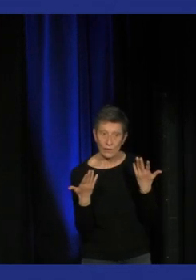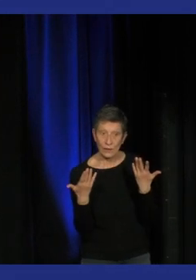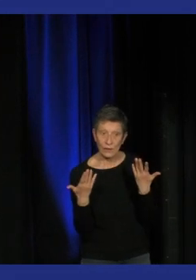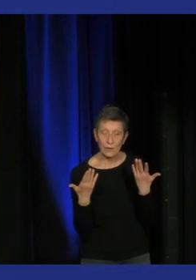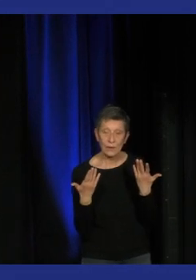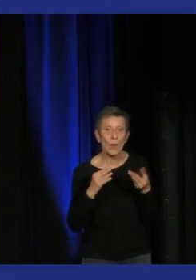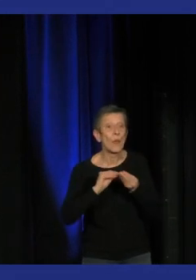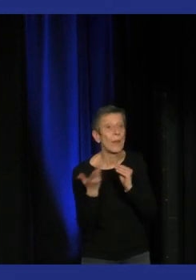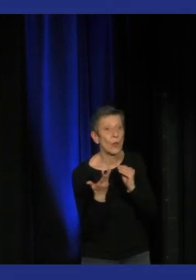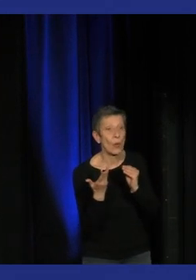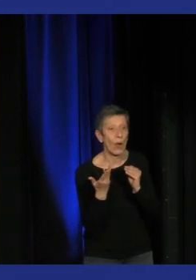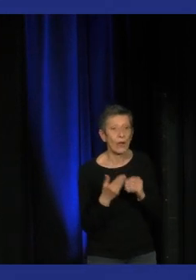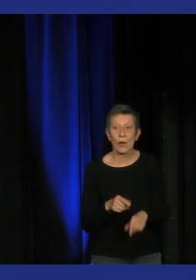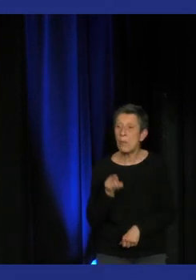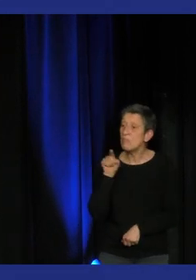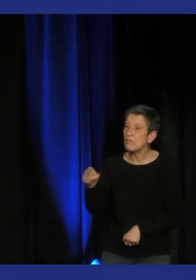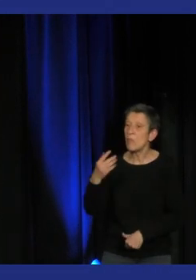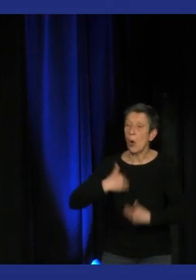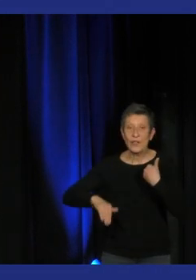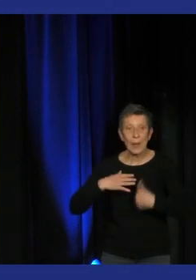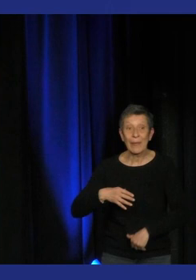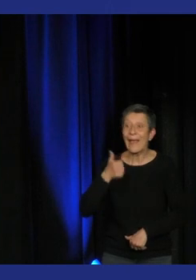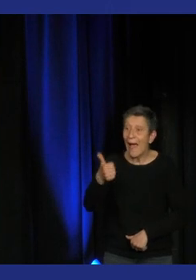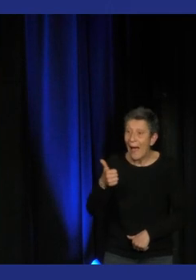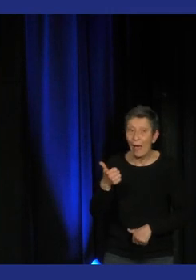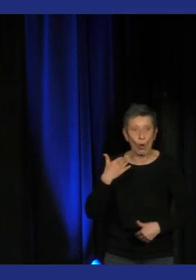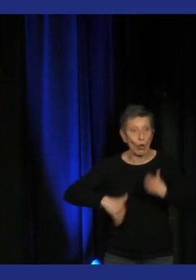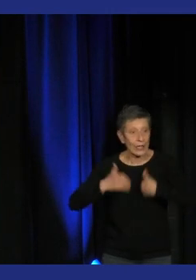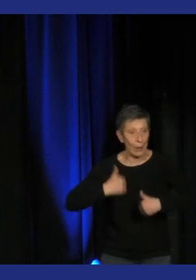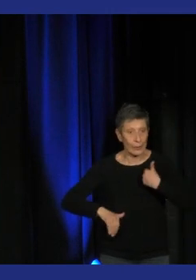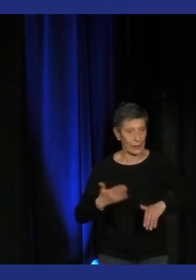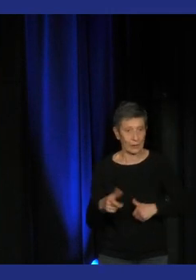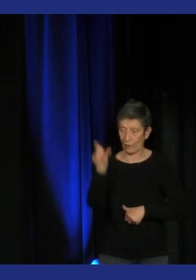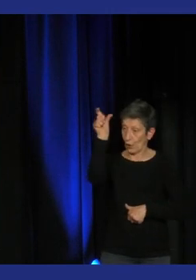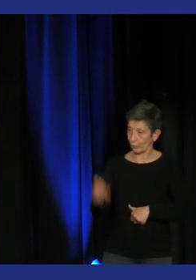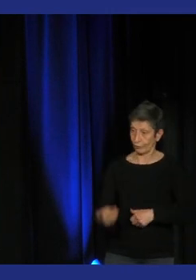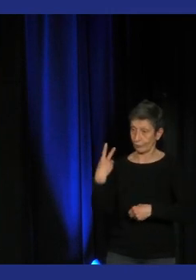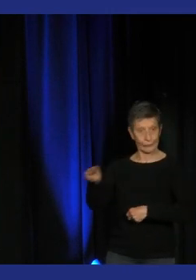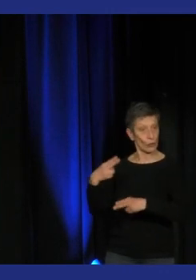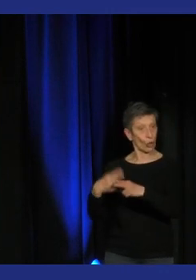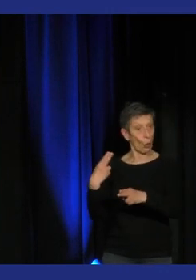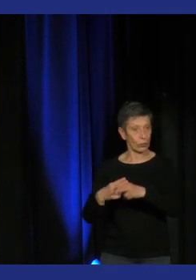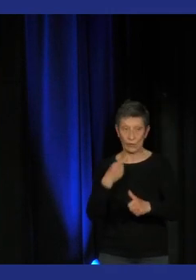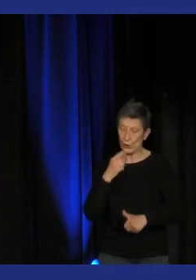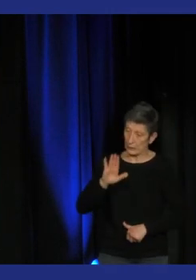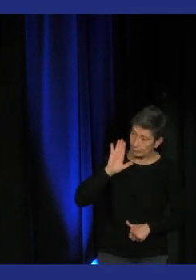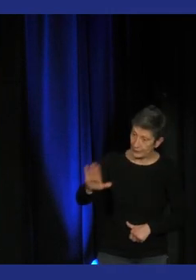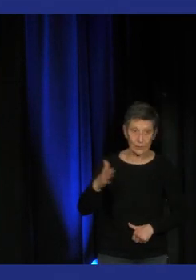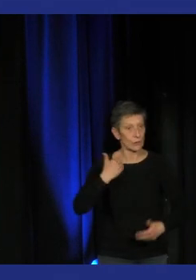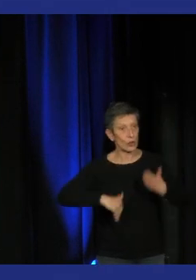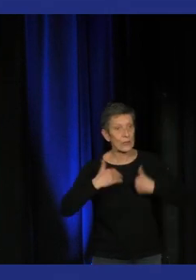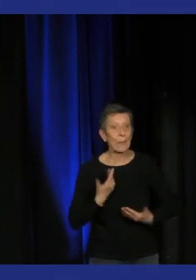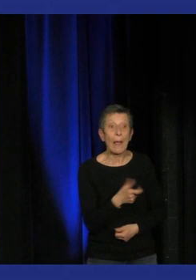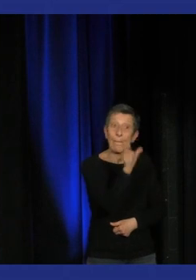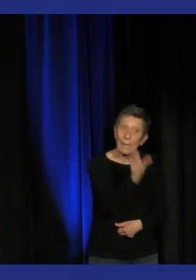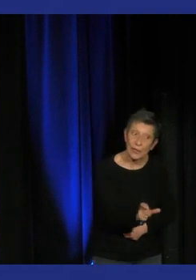un handicapé, parce qu'on essentialise, on dit ce qui le caractérise fondamentalement, essentiellement, c'est le handicap. Quand on dit personne